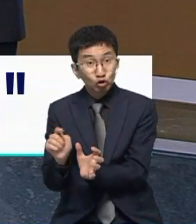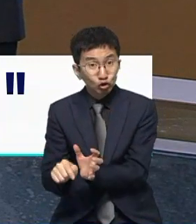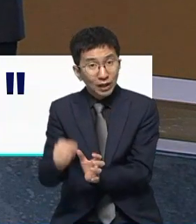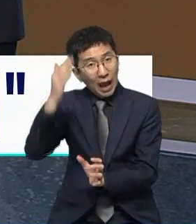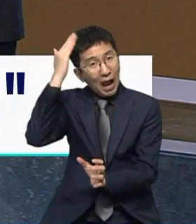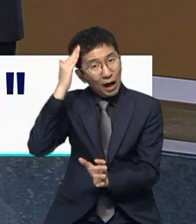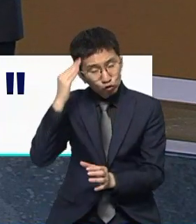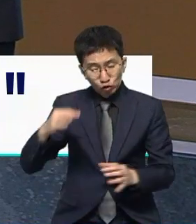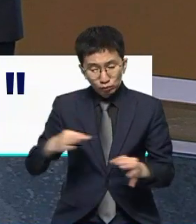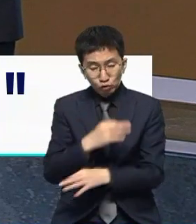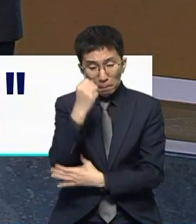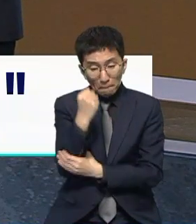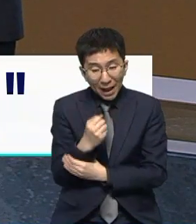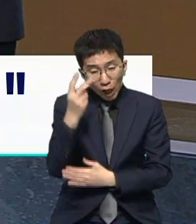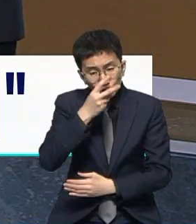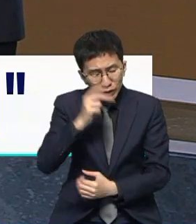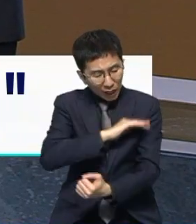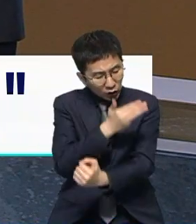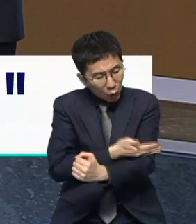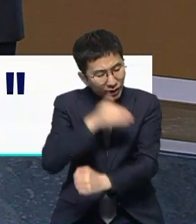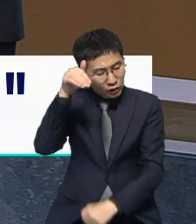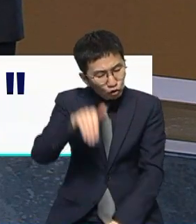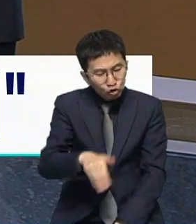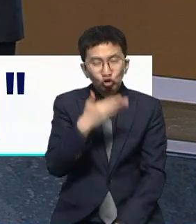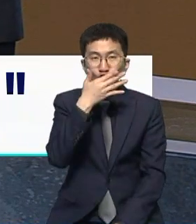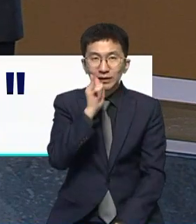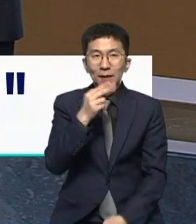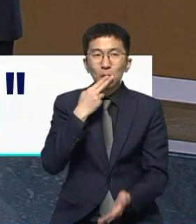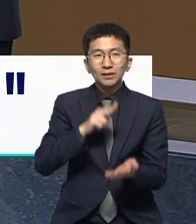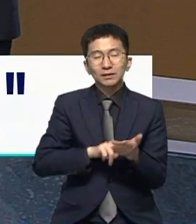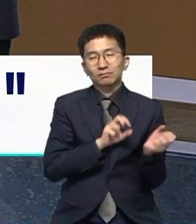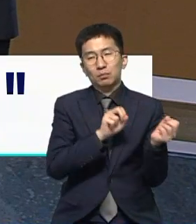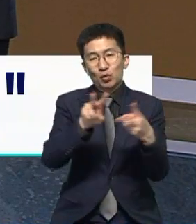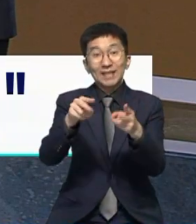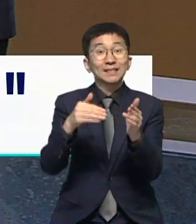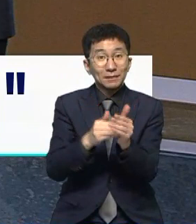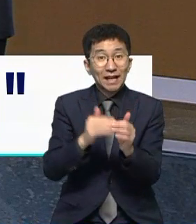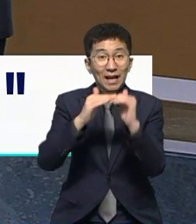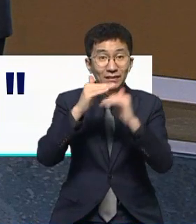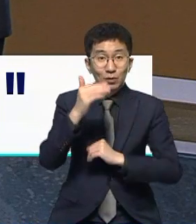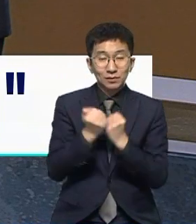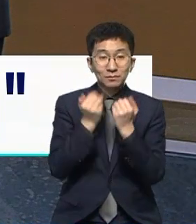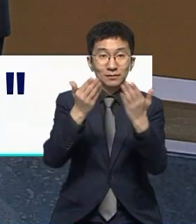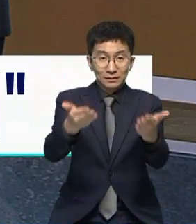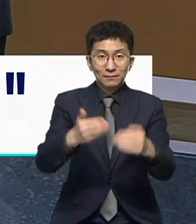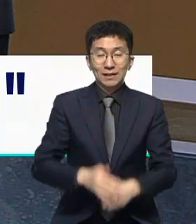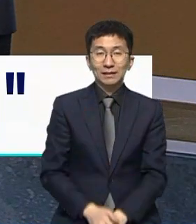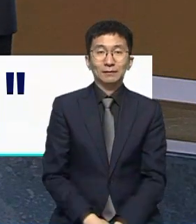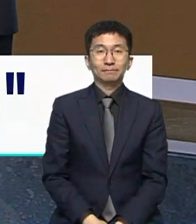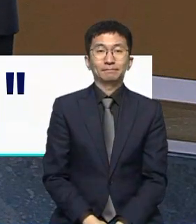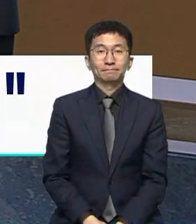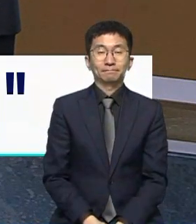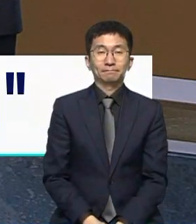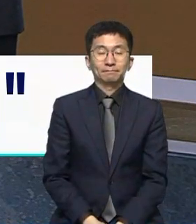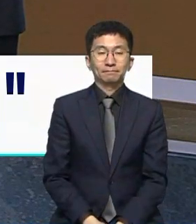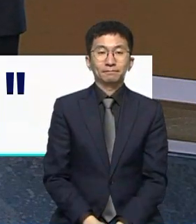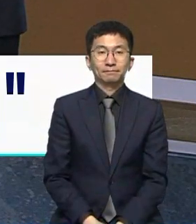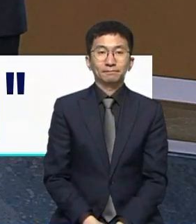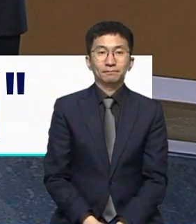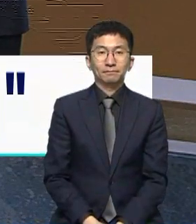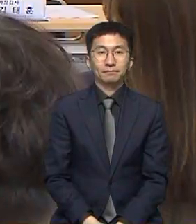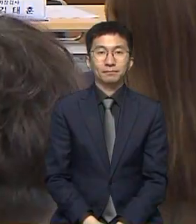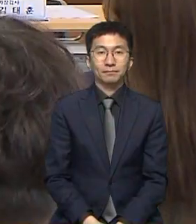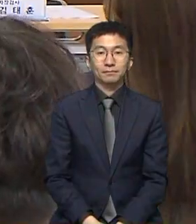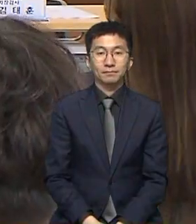역량이 약해질 수 있다는 우려가 담긴 서한을 우리 법무부에 전달했습니다. 이 내용은 김관진 기자가 취재했습니다.